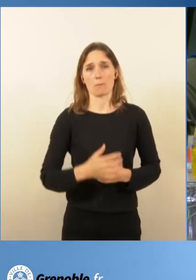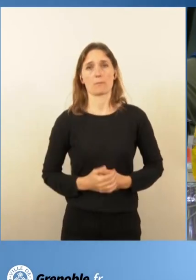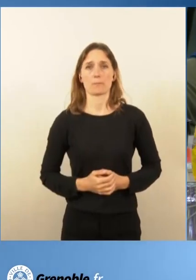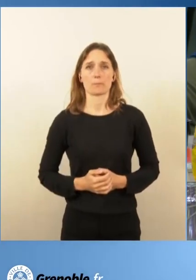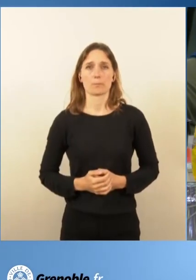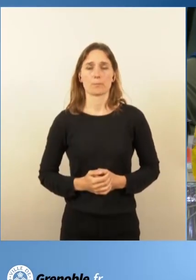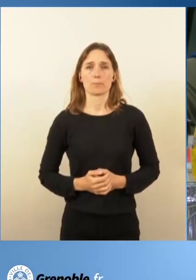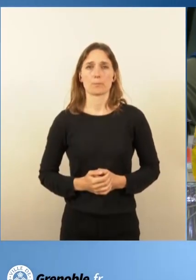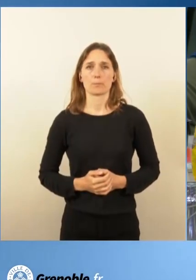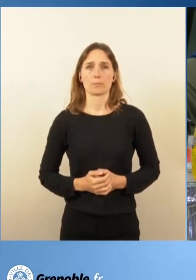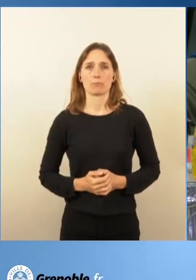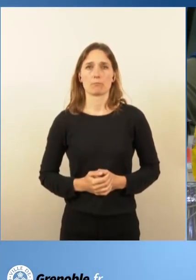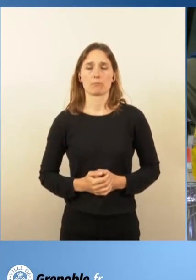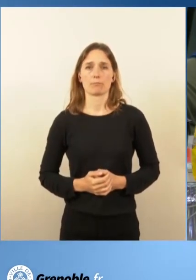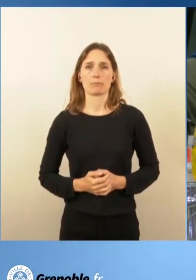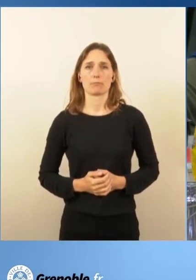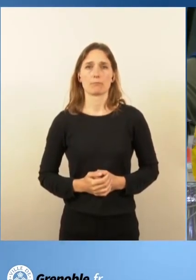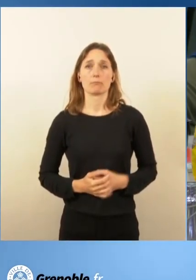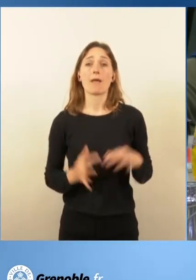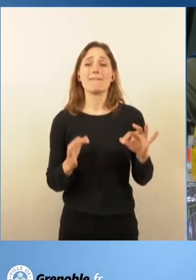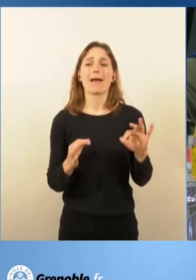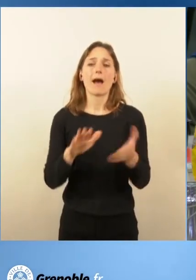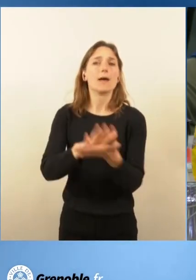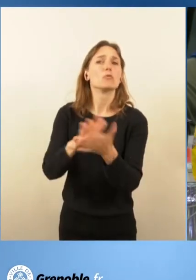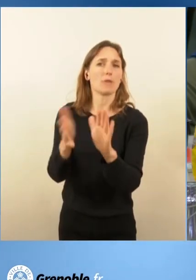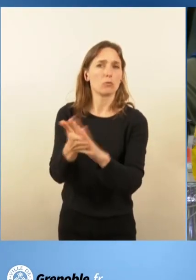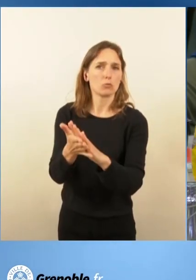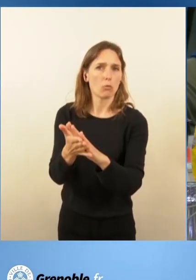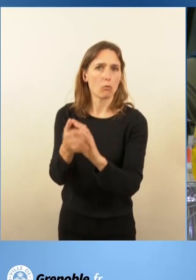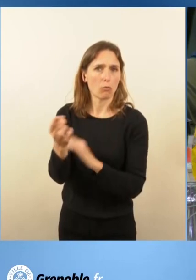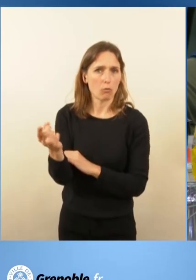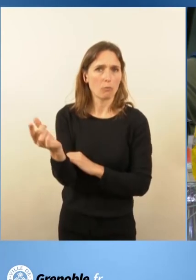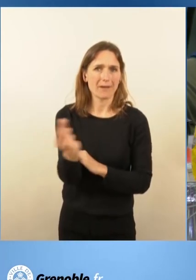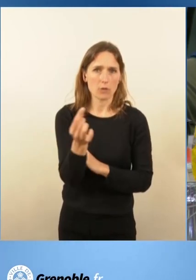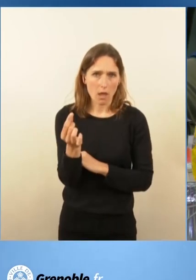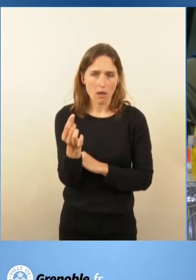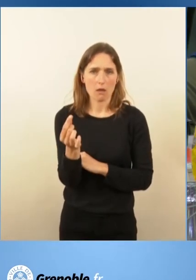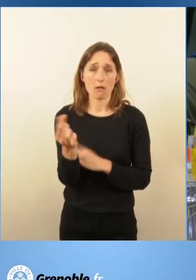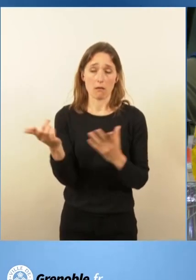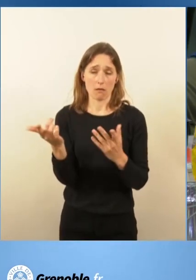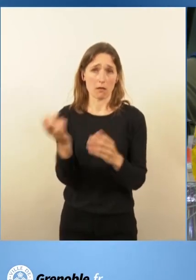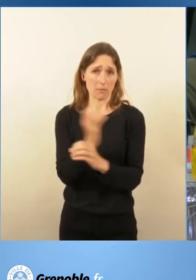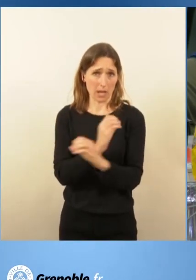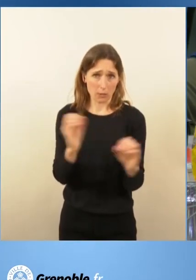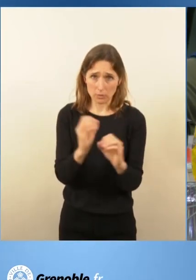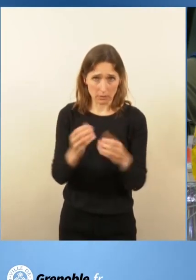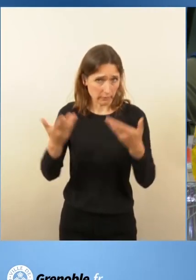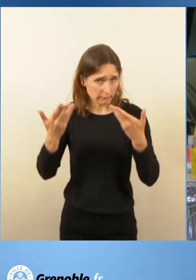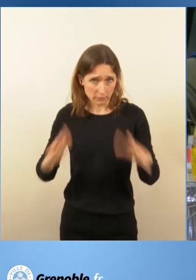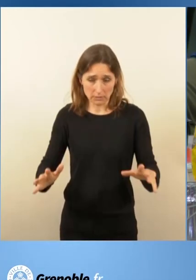d'ailleurs à propos de ces associations la fin de la gratuité vise aussi